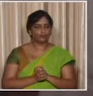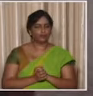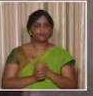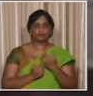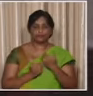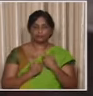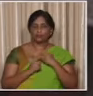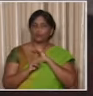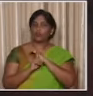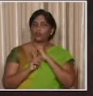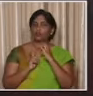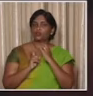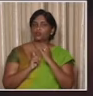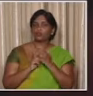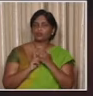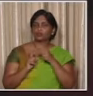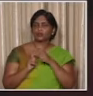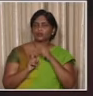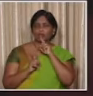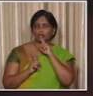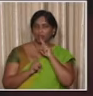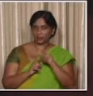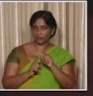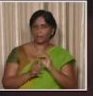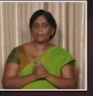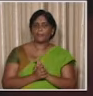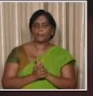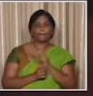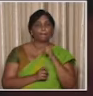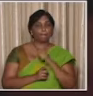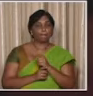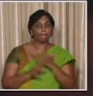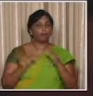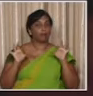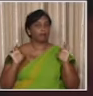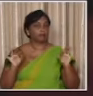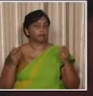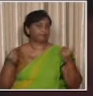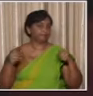අපි සංස්කෘතිය කියලා කියනකොට ඒක නර්තනයට